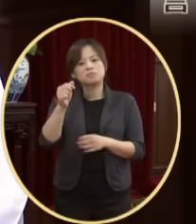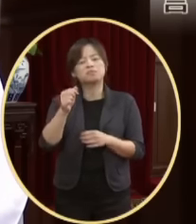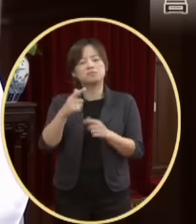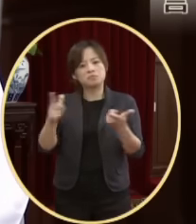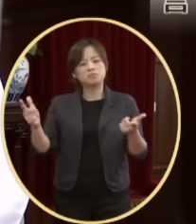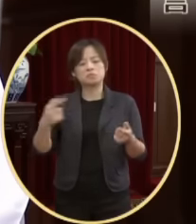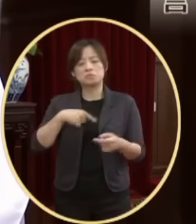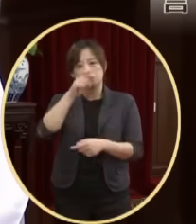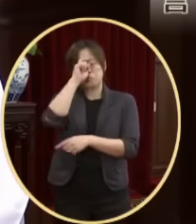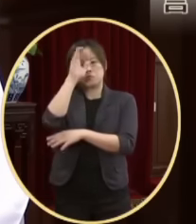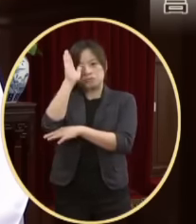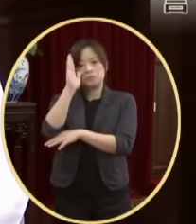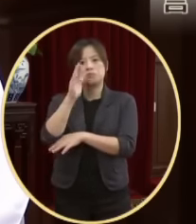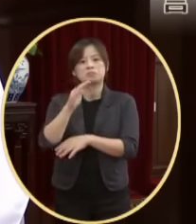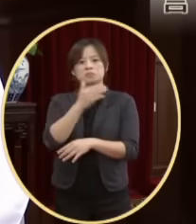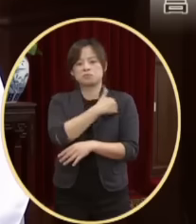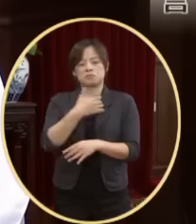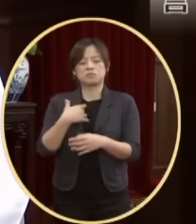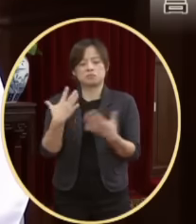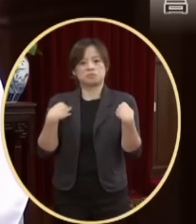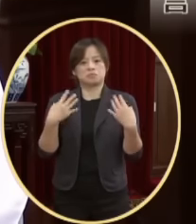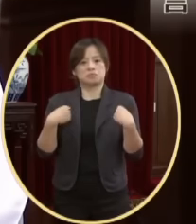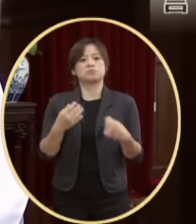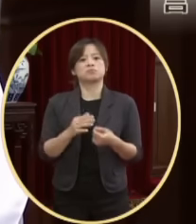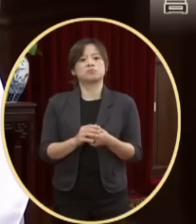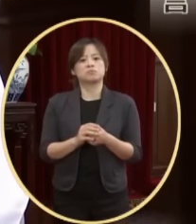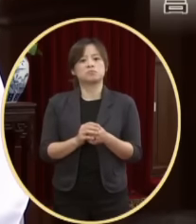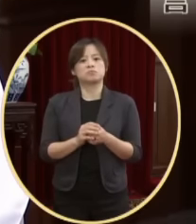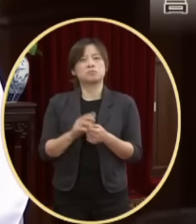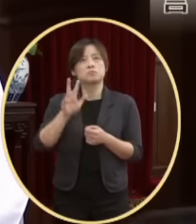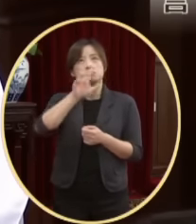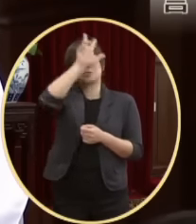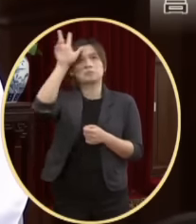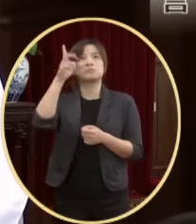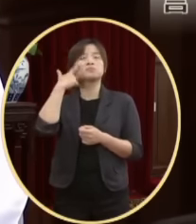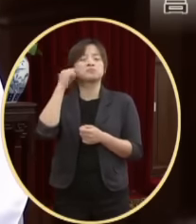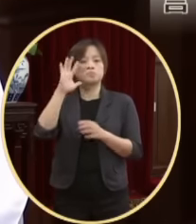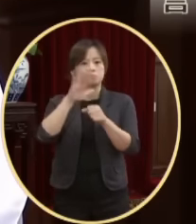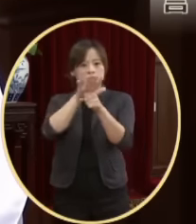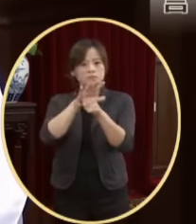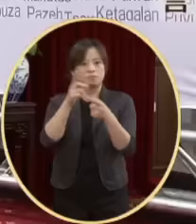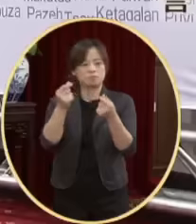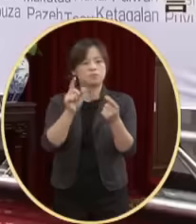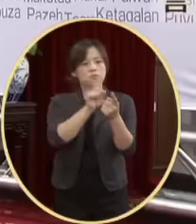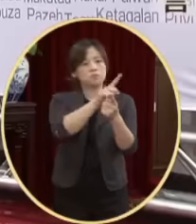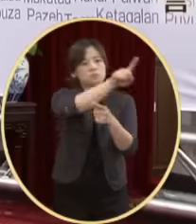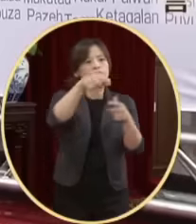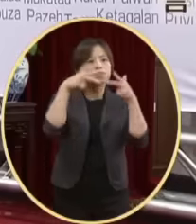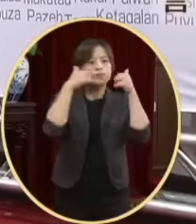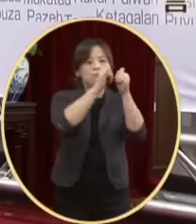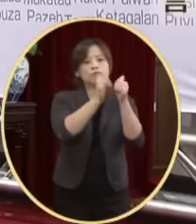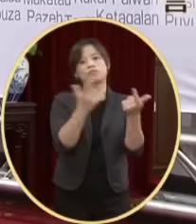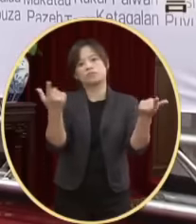望政府也能够秉持天父的爱来对待原住民